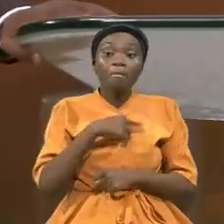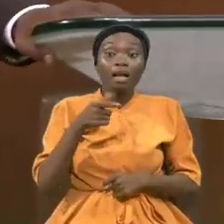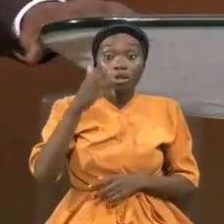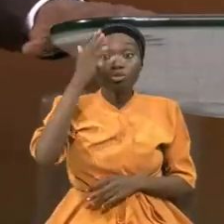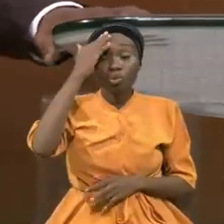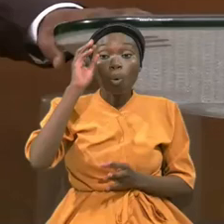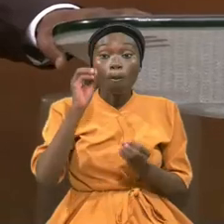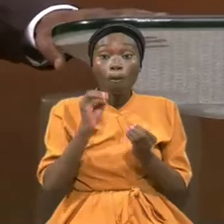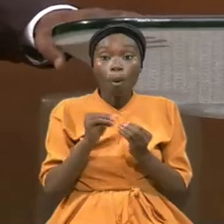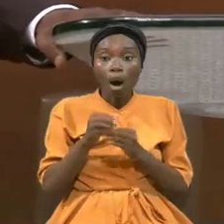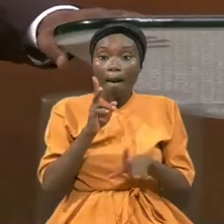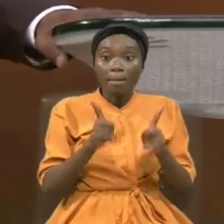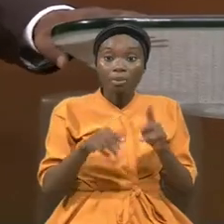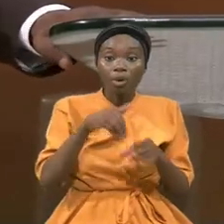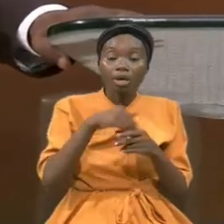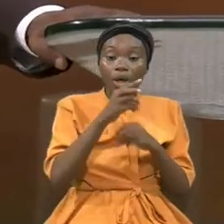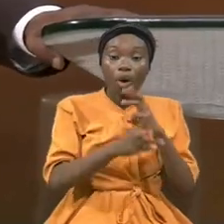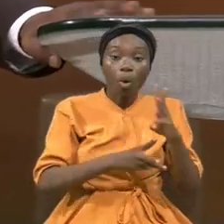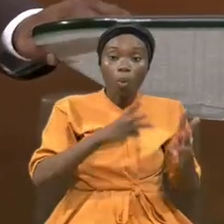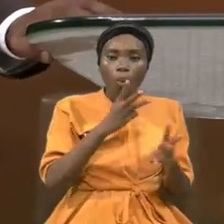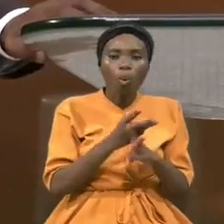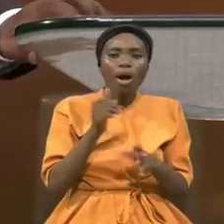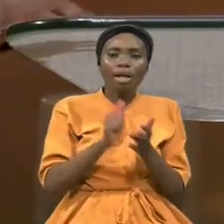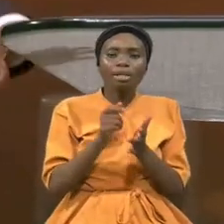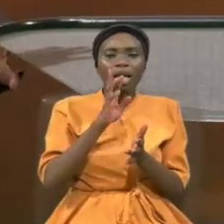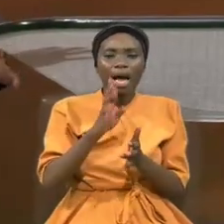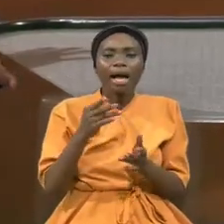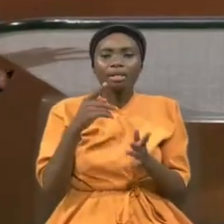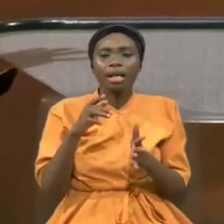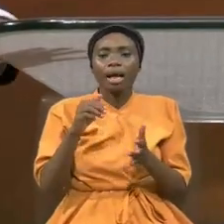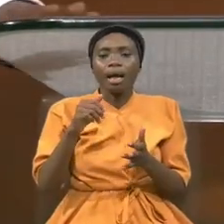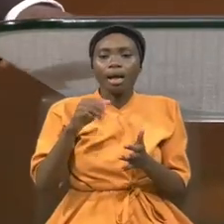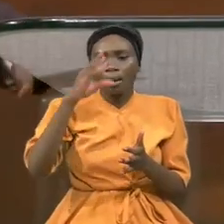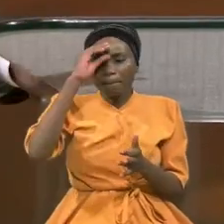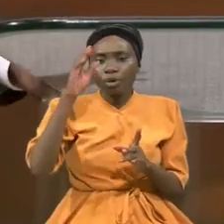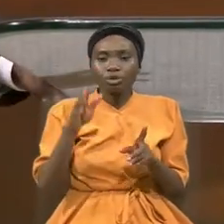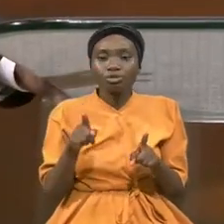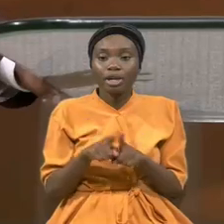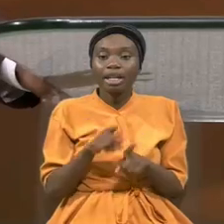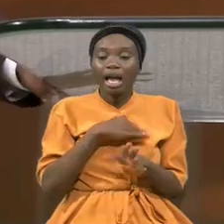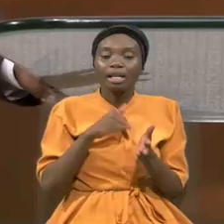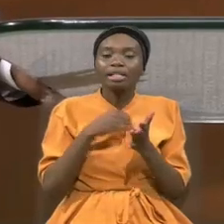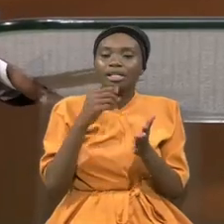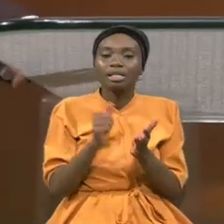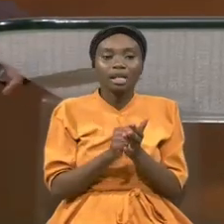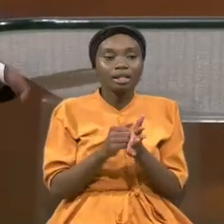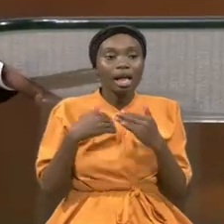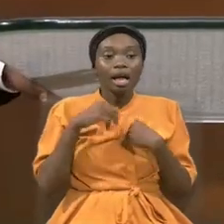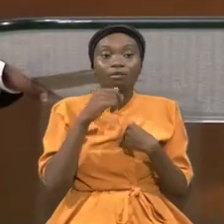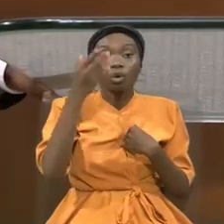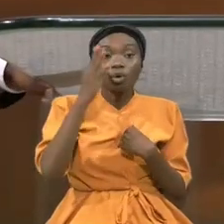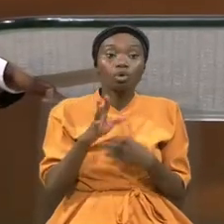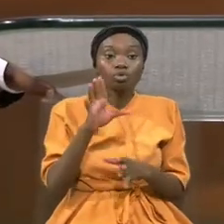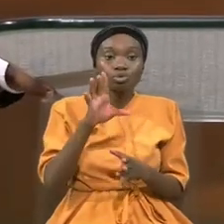et ils ne sont plus les gens du monde, ils sont frères. Et dit que